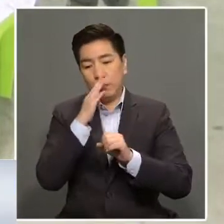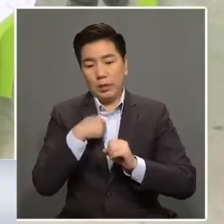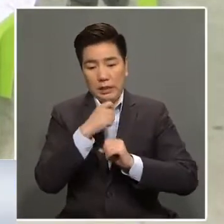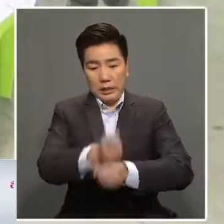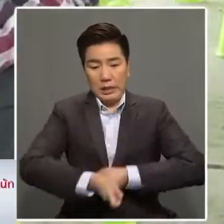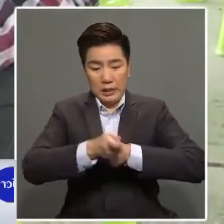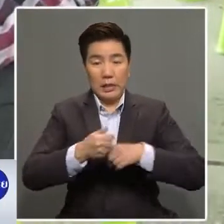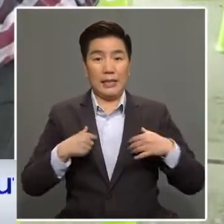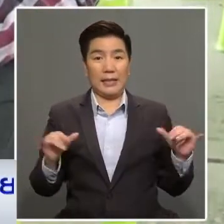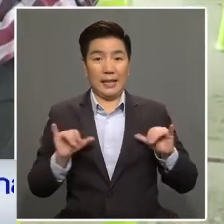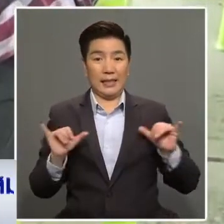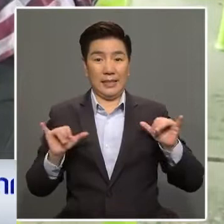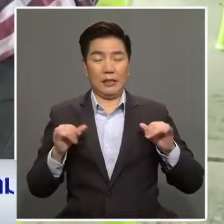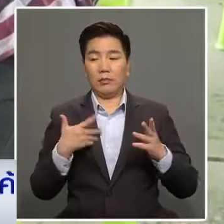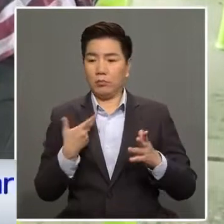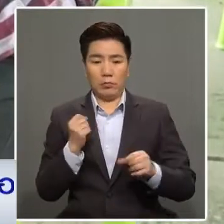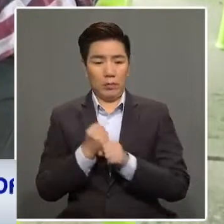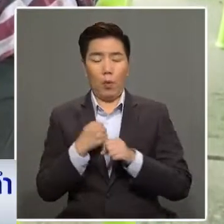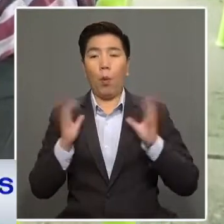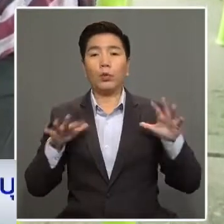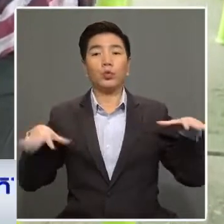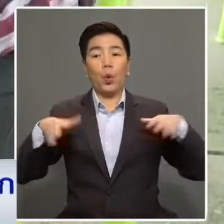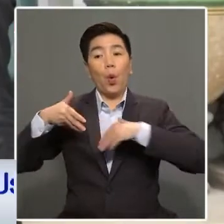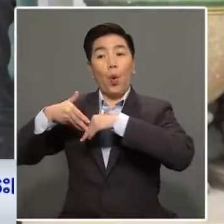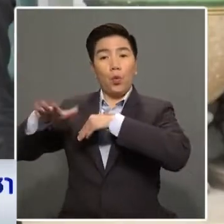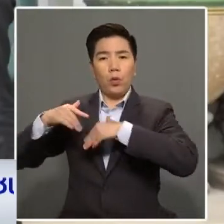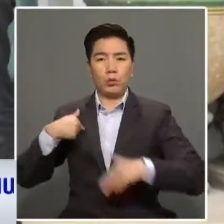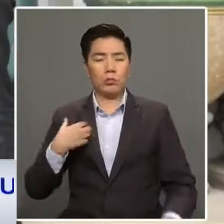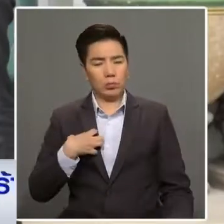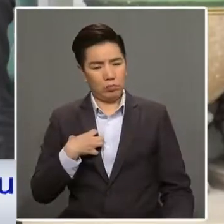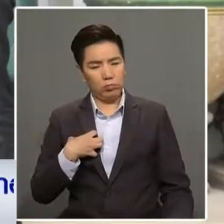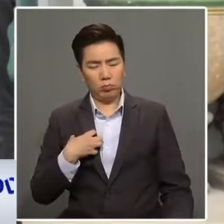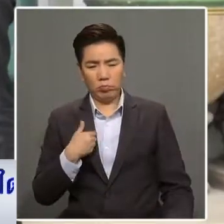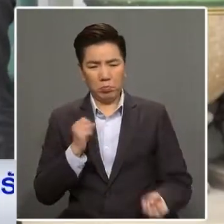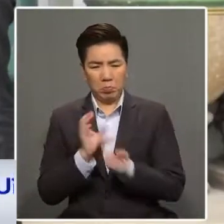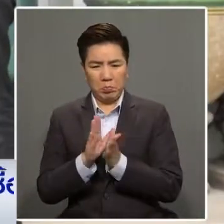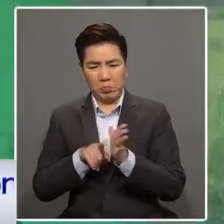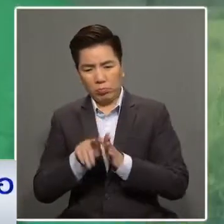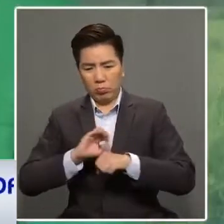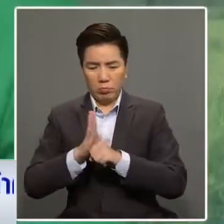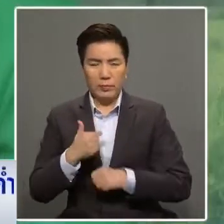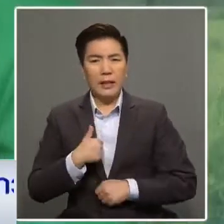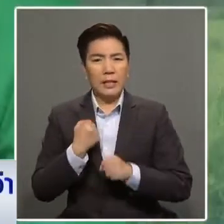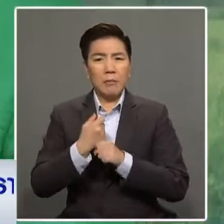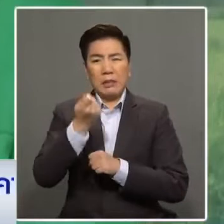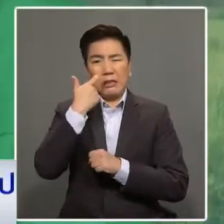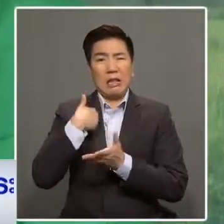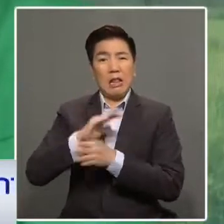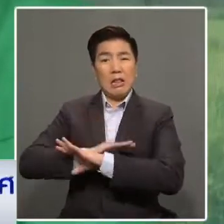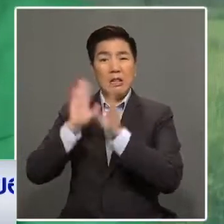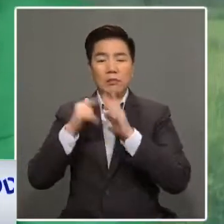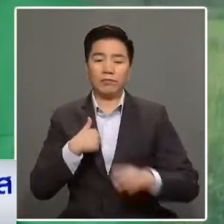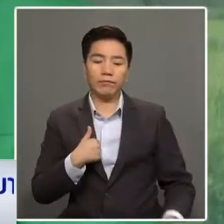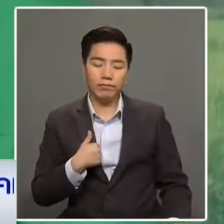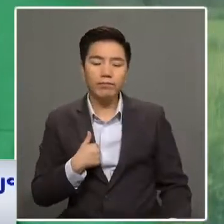รกรลูกค้าธกส.นะครับหรือเป็นบุคคลทั่วไปแต่มีต้องการเพื่อมีผลกระทบจากโควิดถูกเลิกจ้างอะไรมาก็แล้วแต่เ